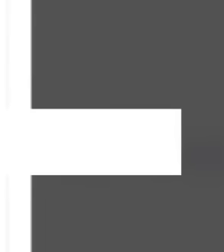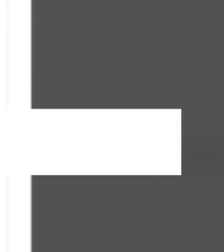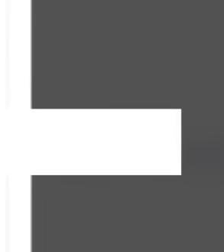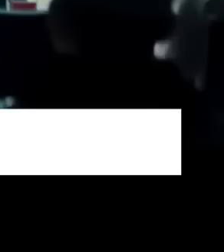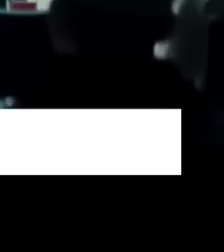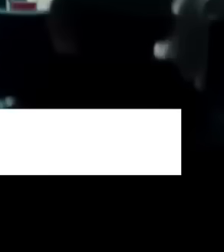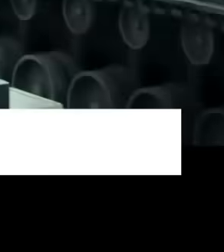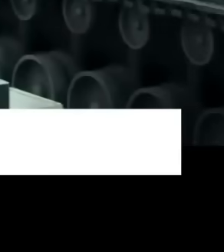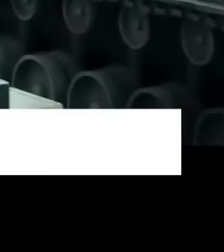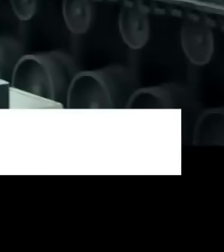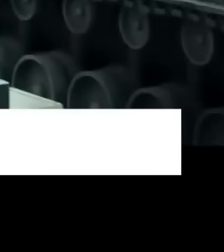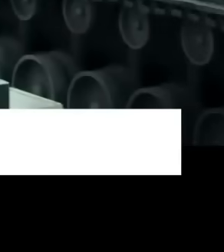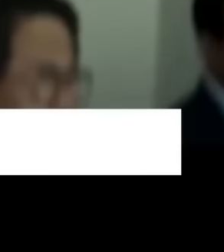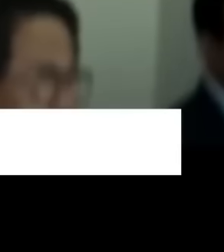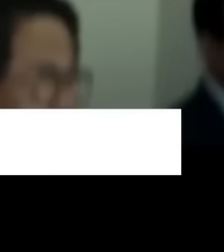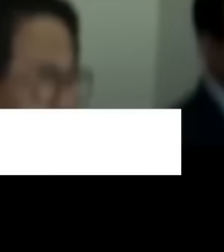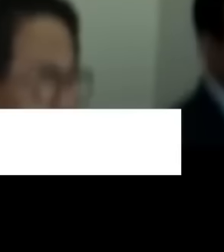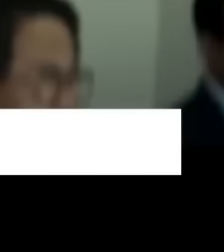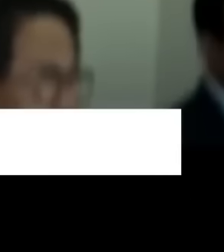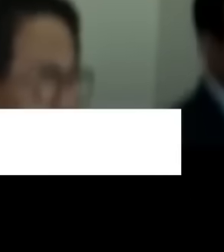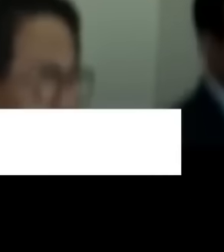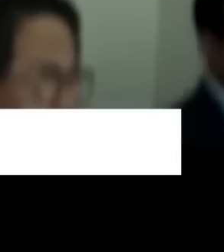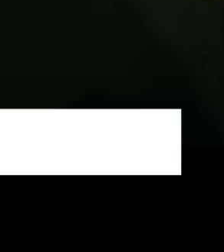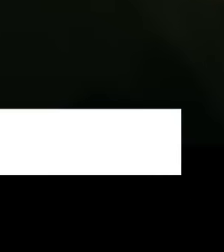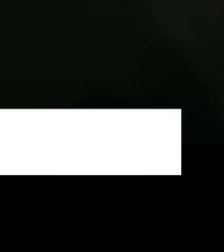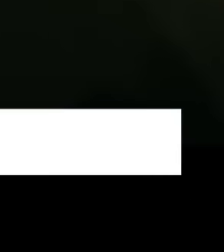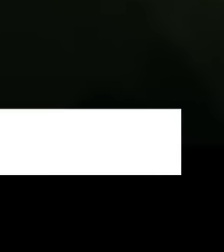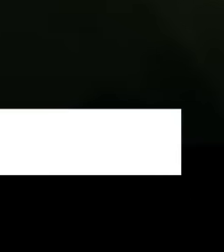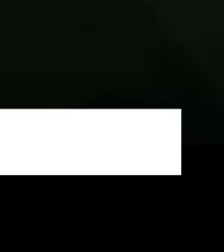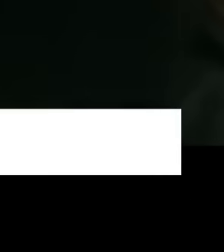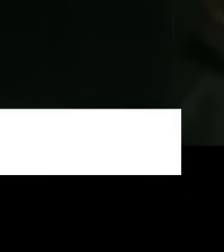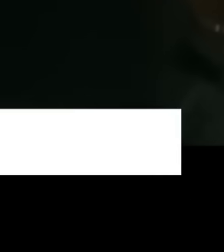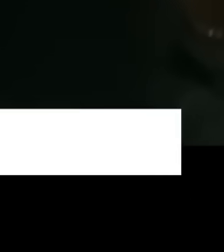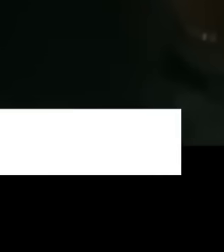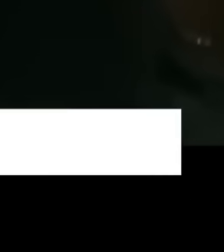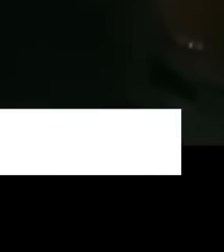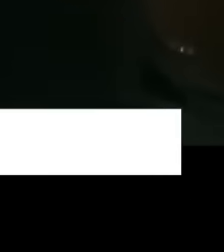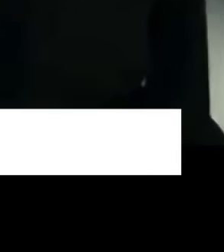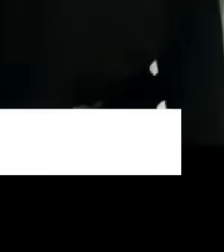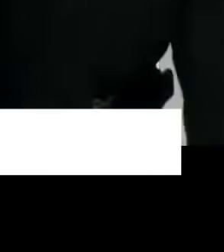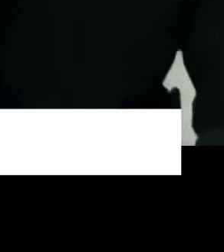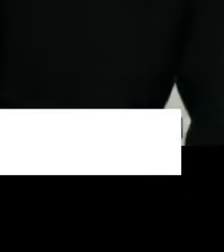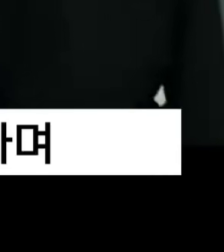흥행 속도입니다. 영화를 본 관객들 사이에선 역사가 스포지만 끝까지 봐야